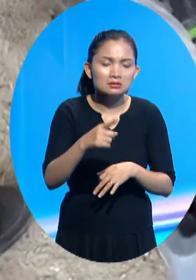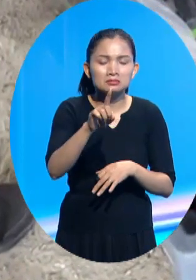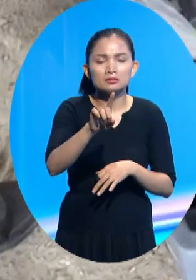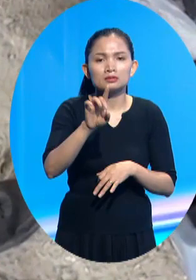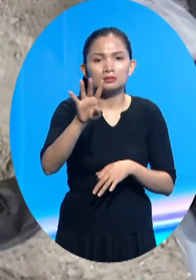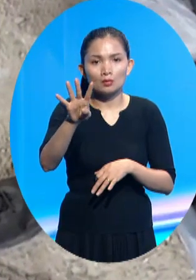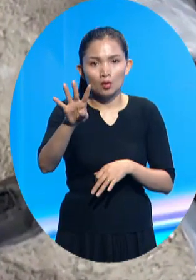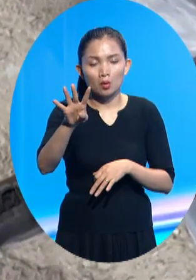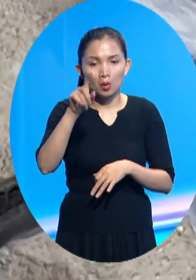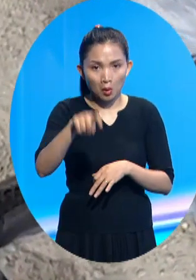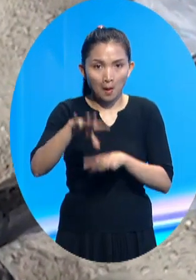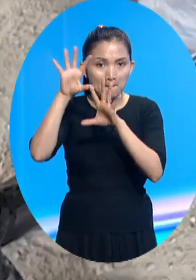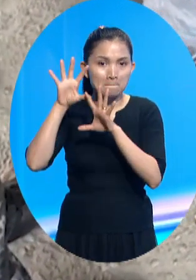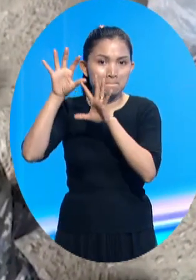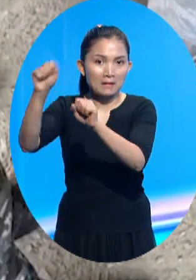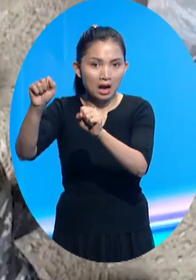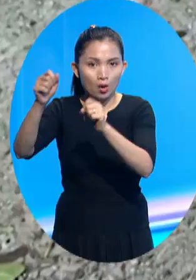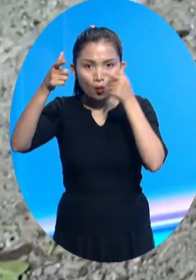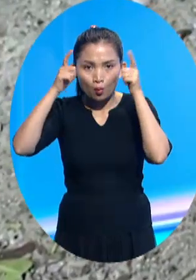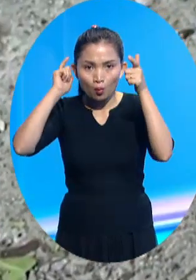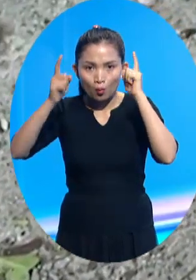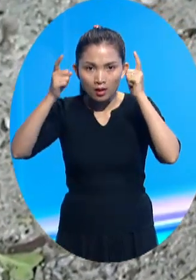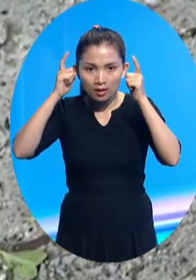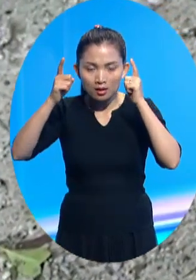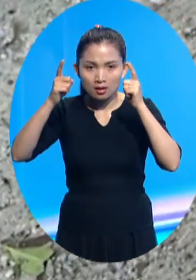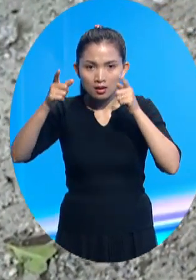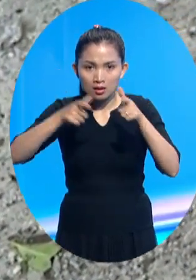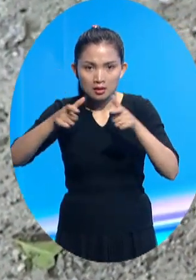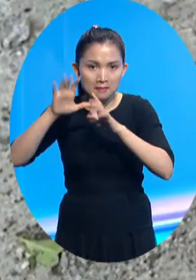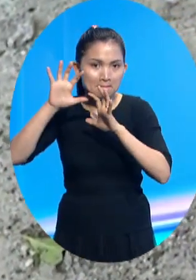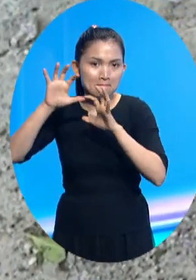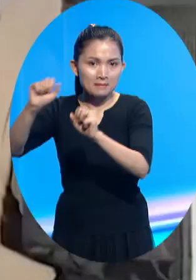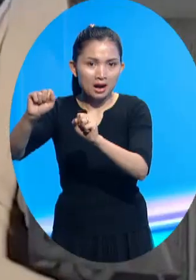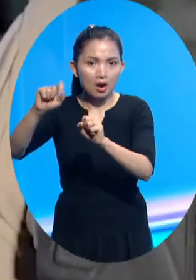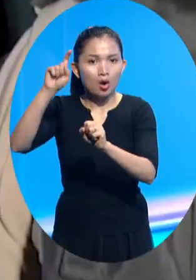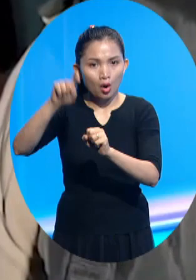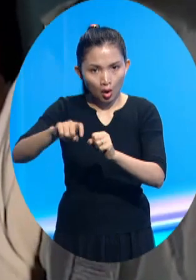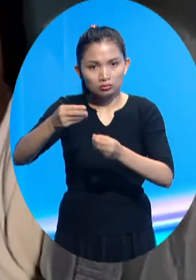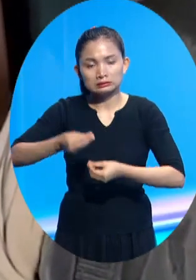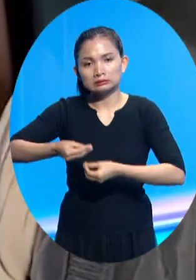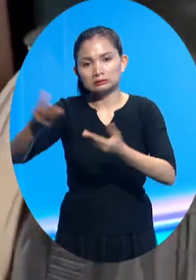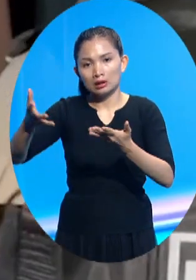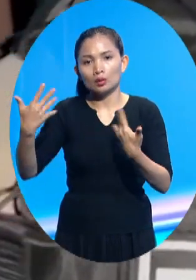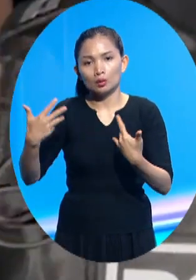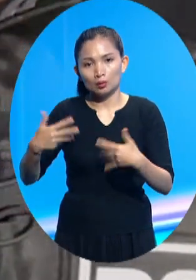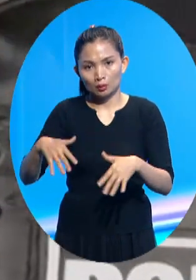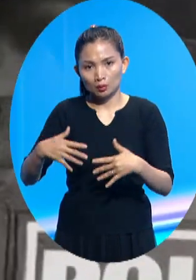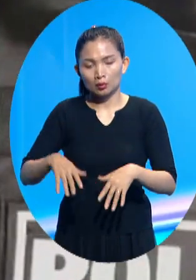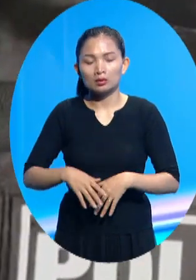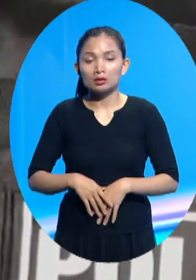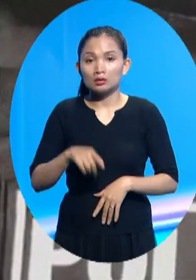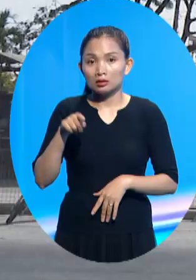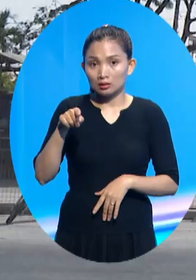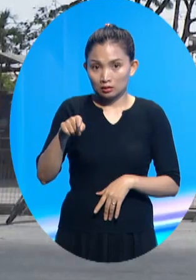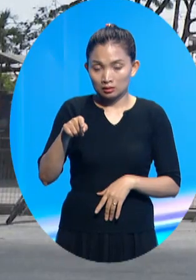sau khi bị giữ làm con tin ở 6 nhà tù trên cả nước các nhóm tham gia bạo lực trong nhà tù Ecuador có liên hệ với các băng đảng